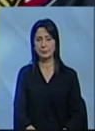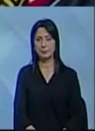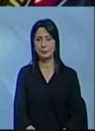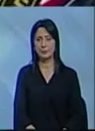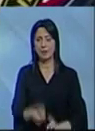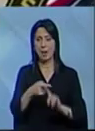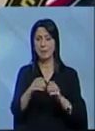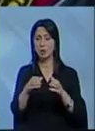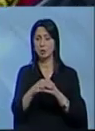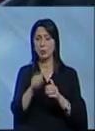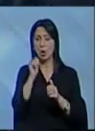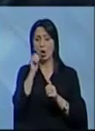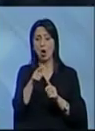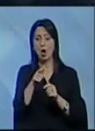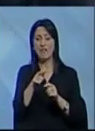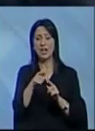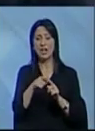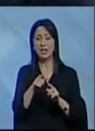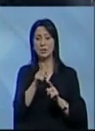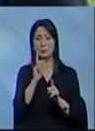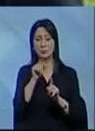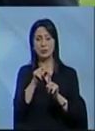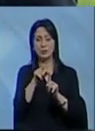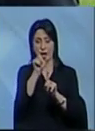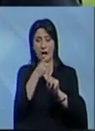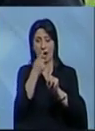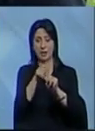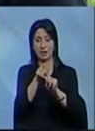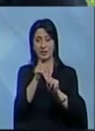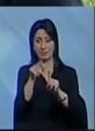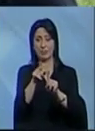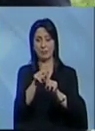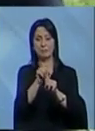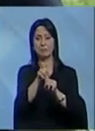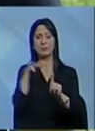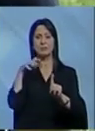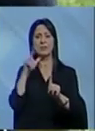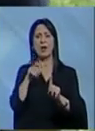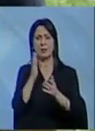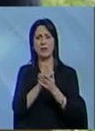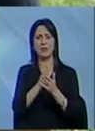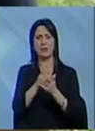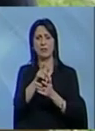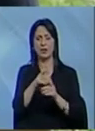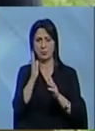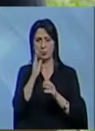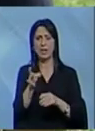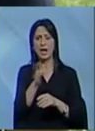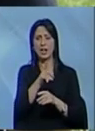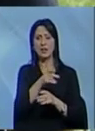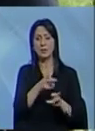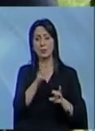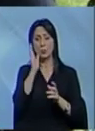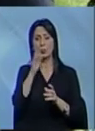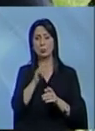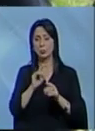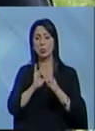ამ ჯგუფის ყოველი წევრის უკან დგანან ტურისტული ჯგუფები. სწორედ ეს ადამიანები ოპერირებენ რეგიონში, სწორედ მათ